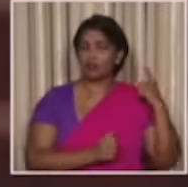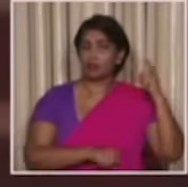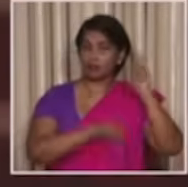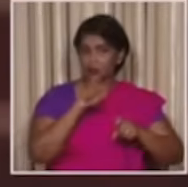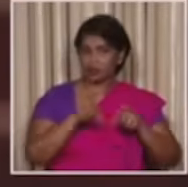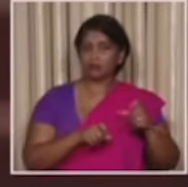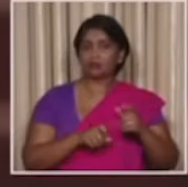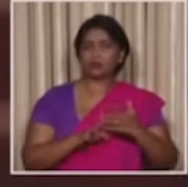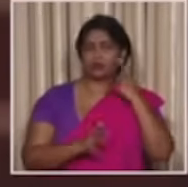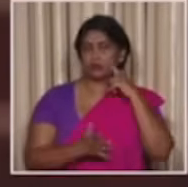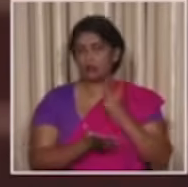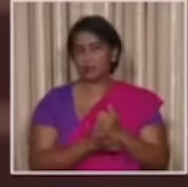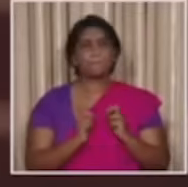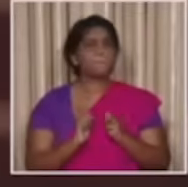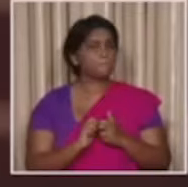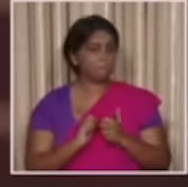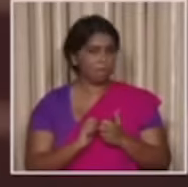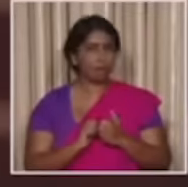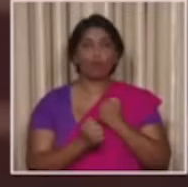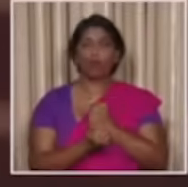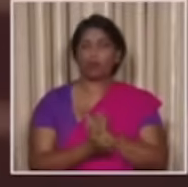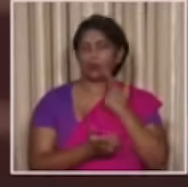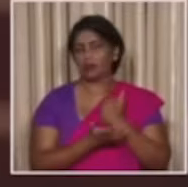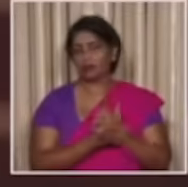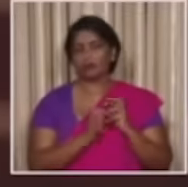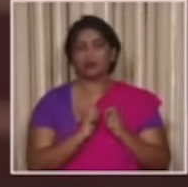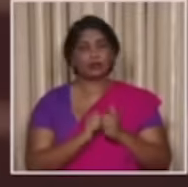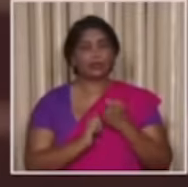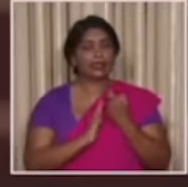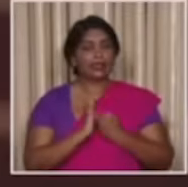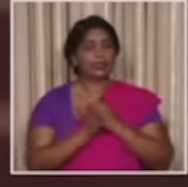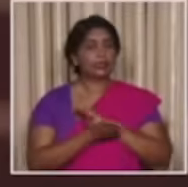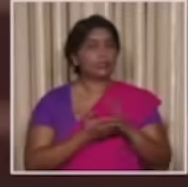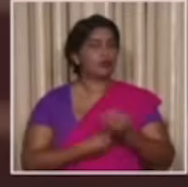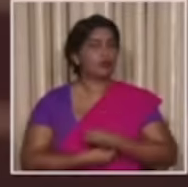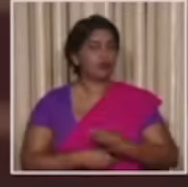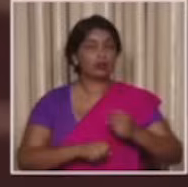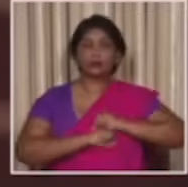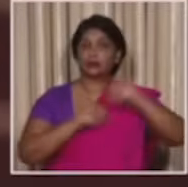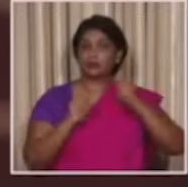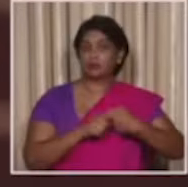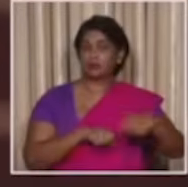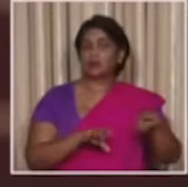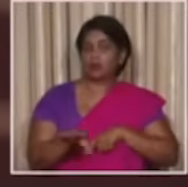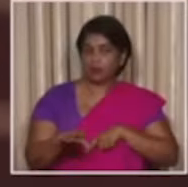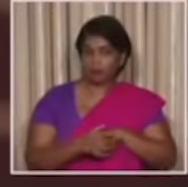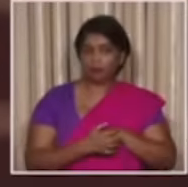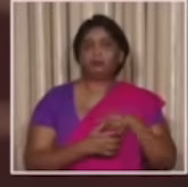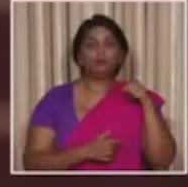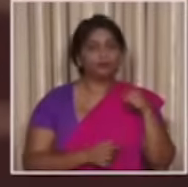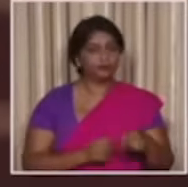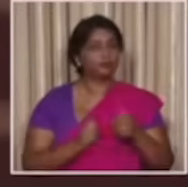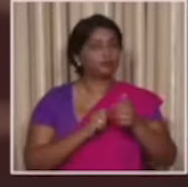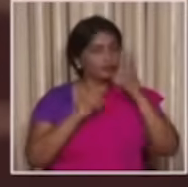රණවිරුවන්ව අපහසුතාවයකට පත් කරා. පොලිසිය අපහසුතාවයකට පත් කළා. නීතිය හා සාමය නැති කරලා තමයි අරගලයට පදනම් කරගත්තේ. මේ